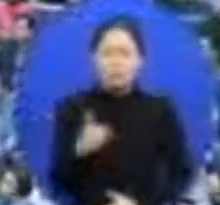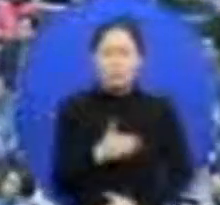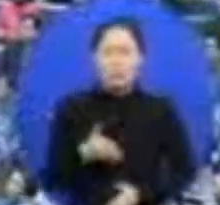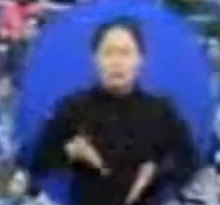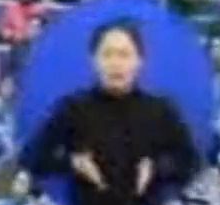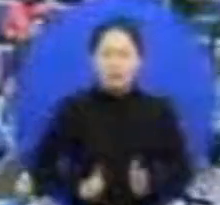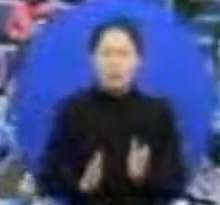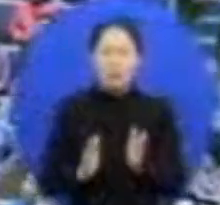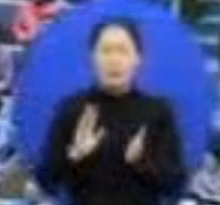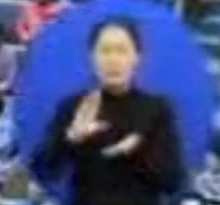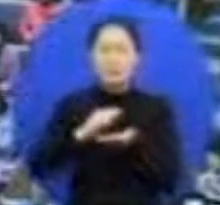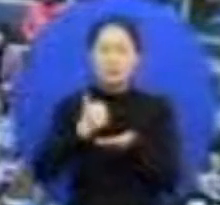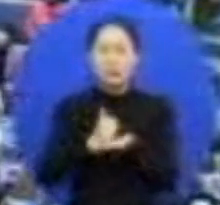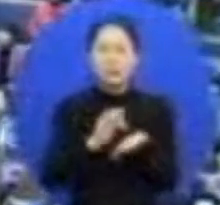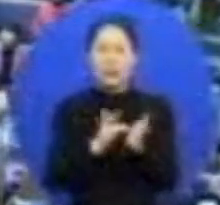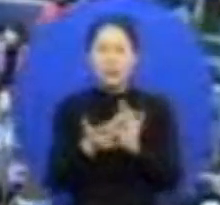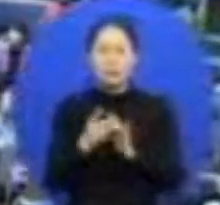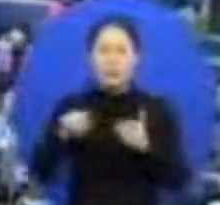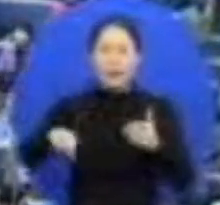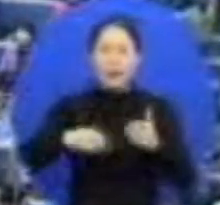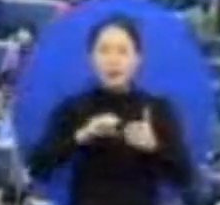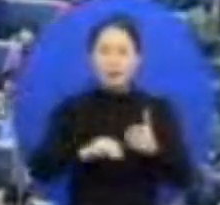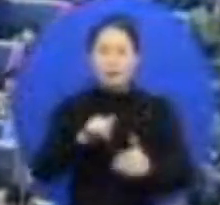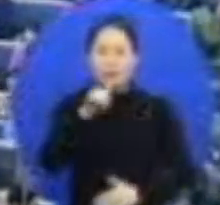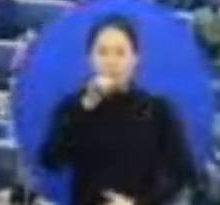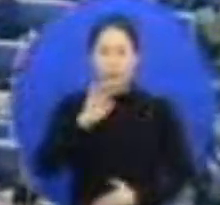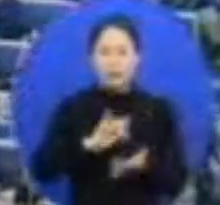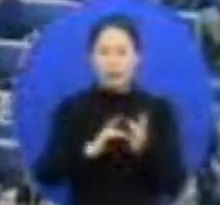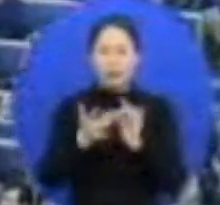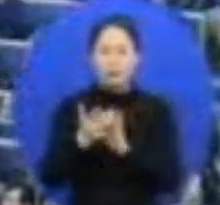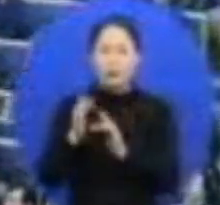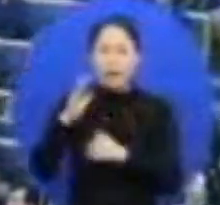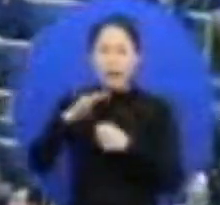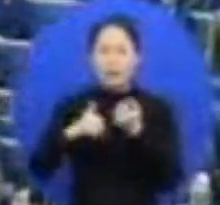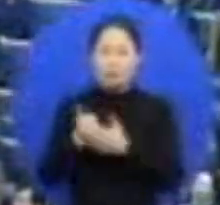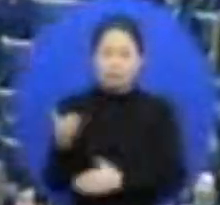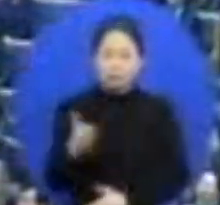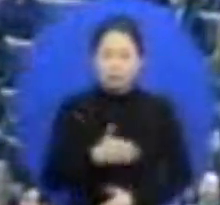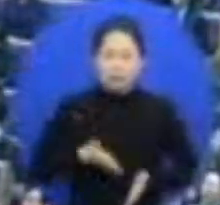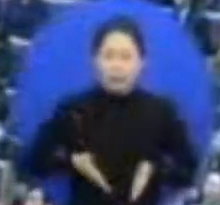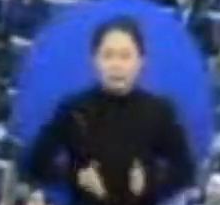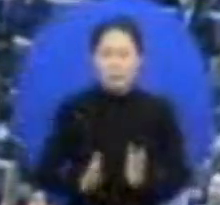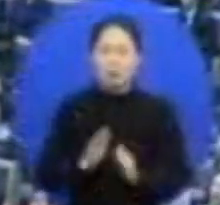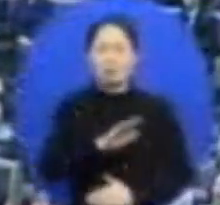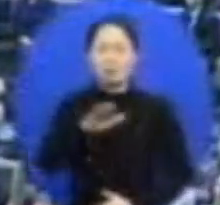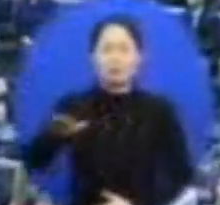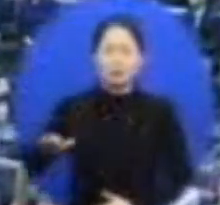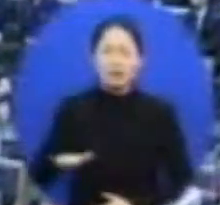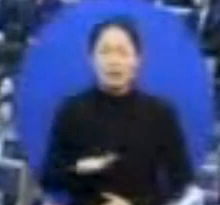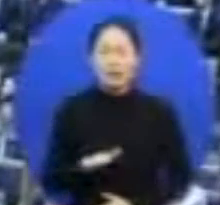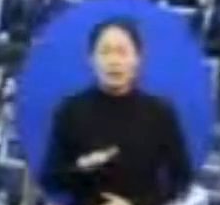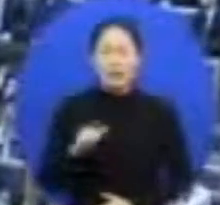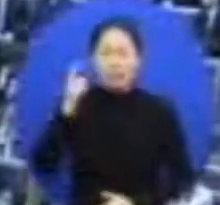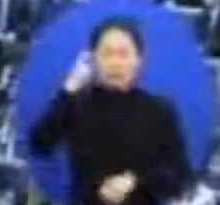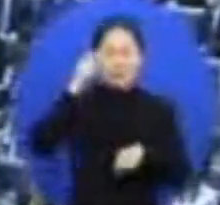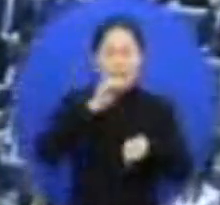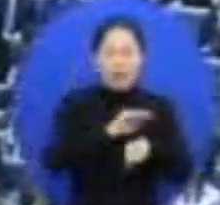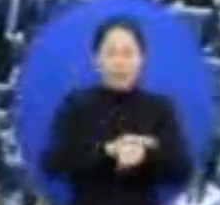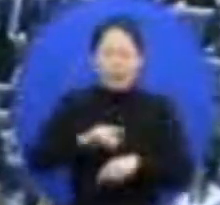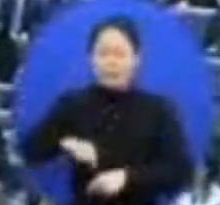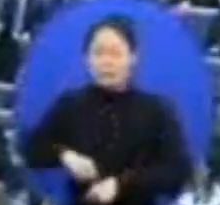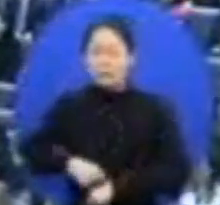그리스도 예수 안에 있고 예수는 하나님으로부터 나와서 우리에게 지혜와 의로움과